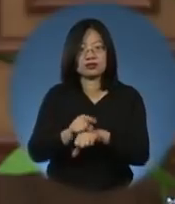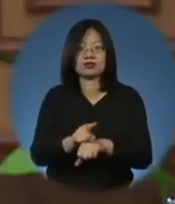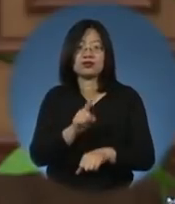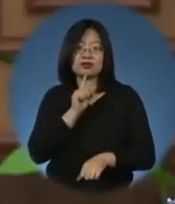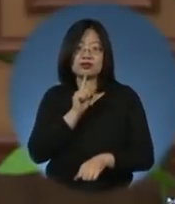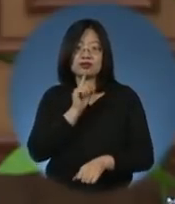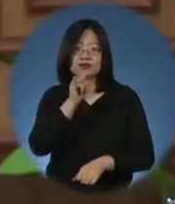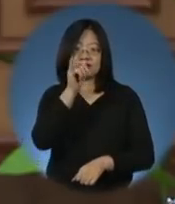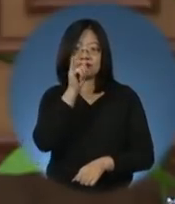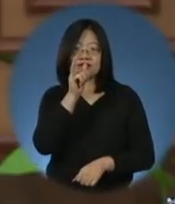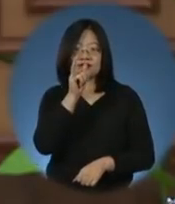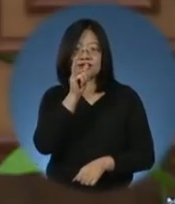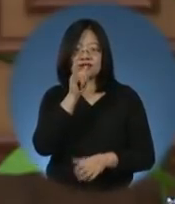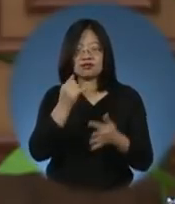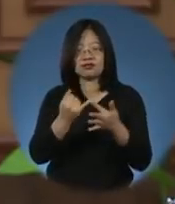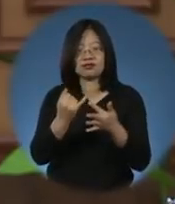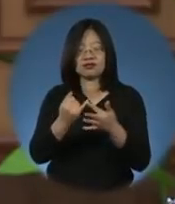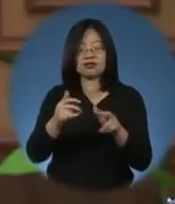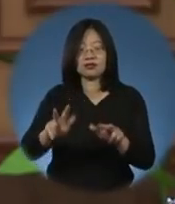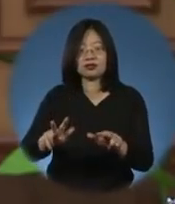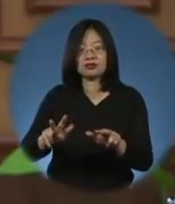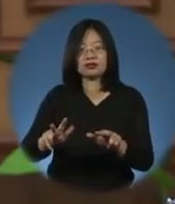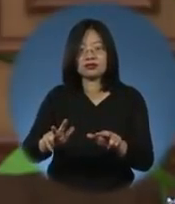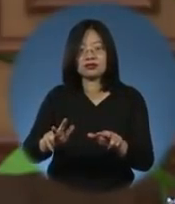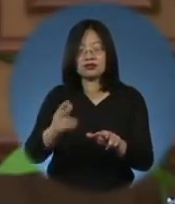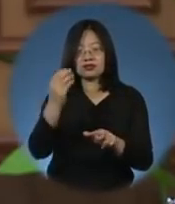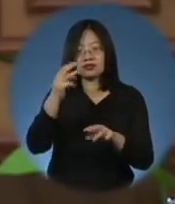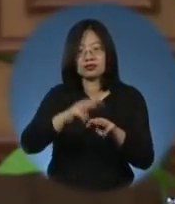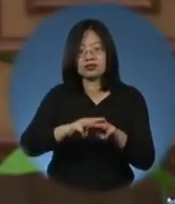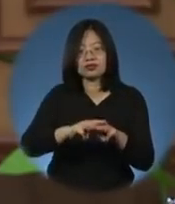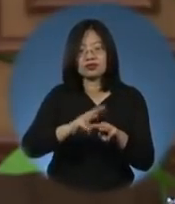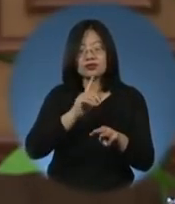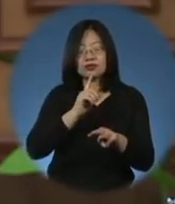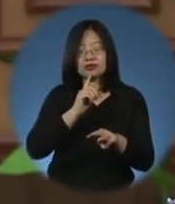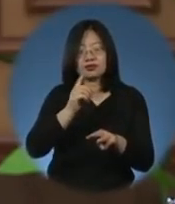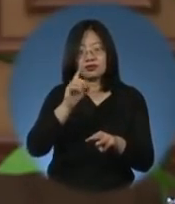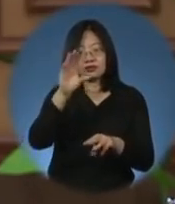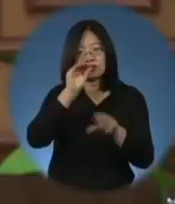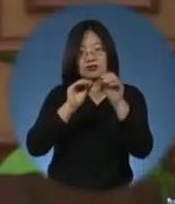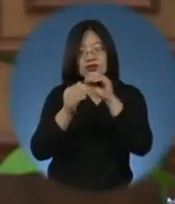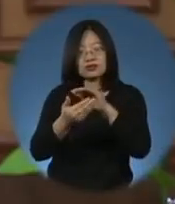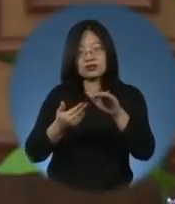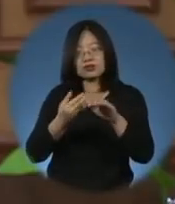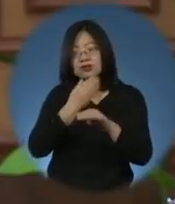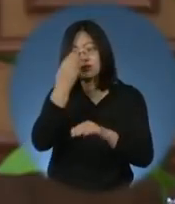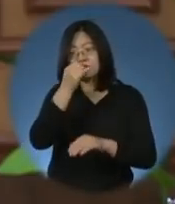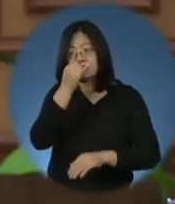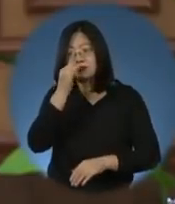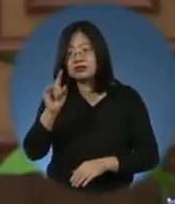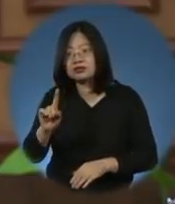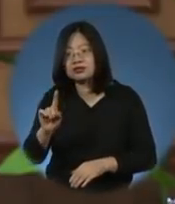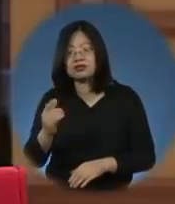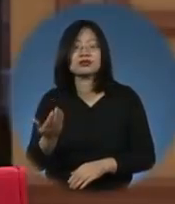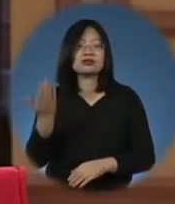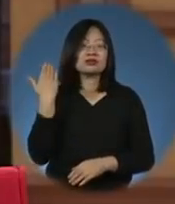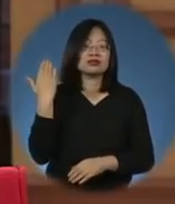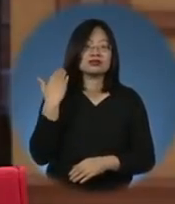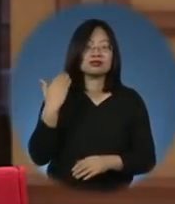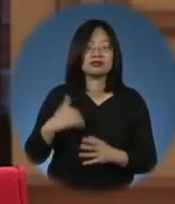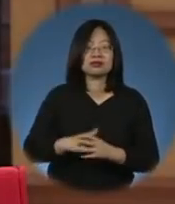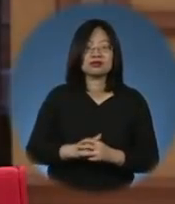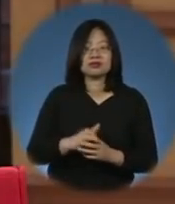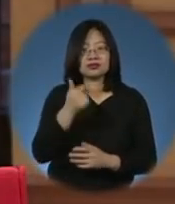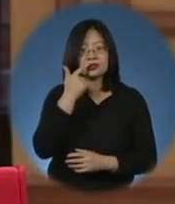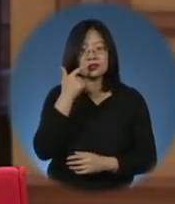그랬잖아요. 그 아이는 지금까지 아빠한테 농업 얘기를 듣기 전까지는 뭘 꿈꿨어요? 아, 그 전에는 얘는